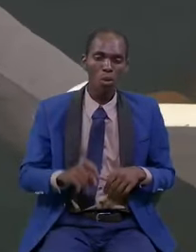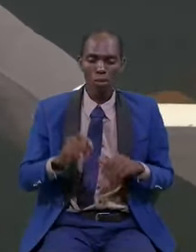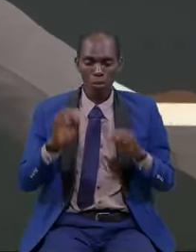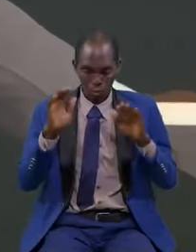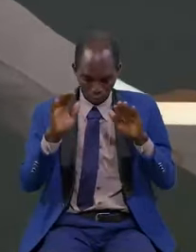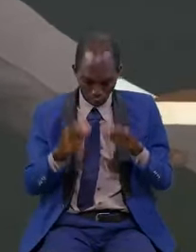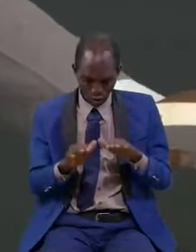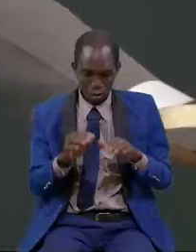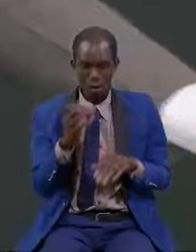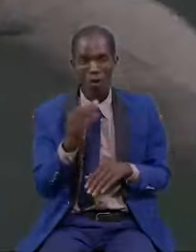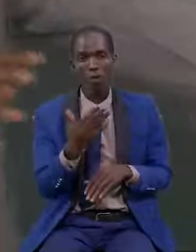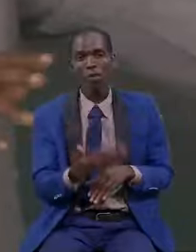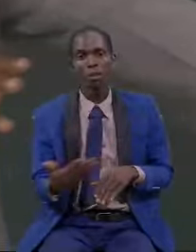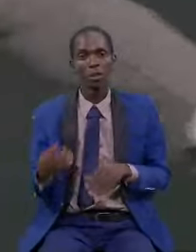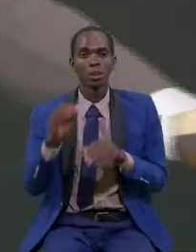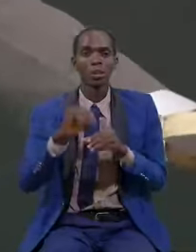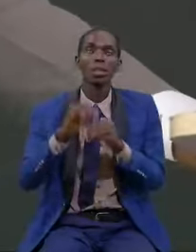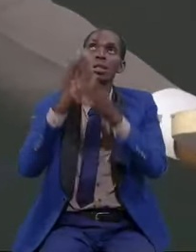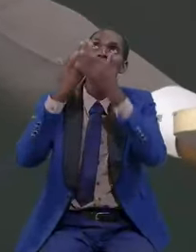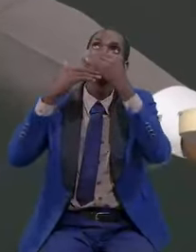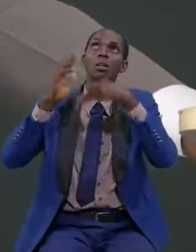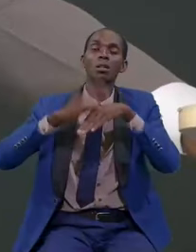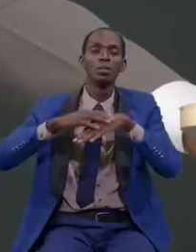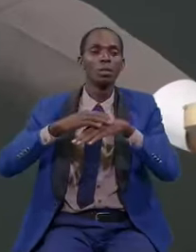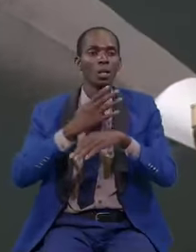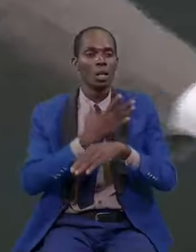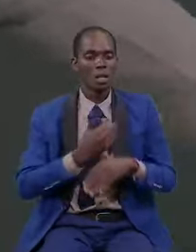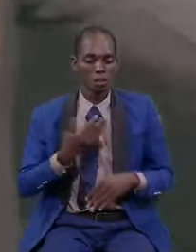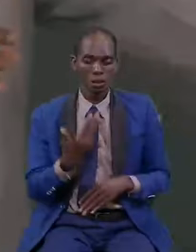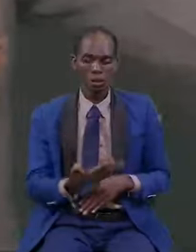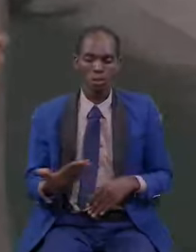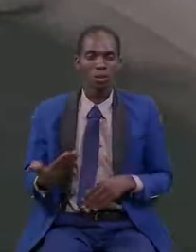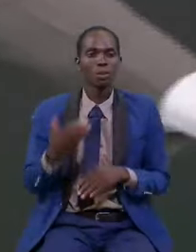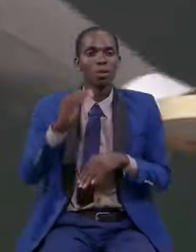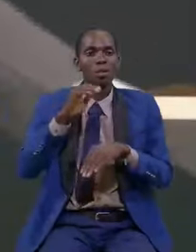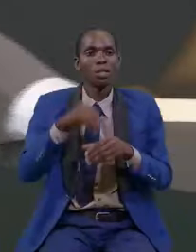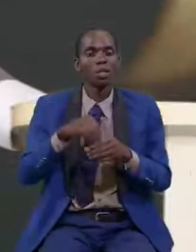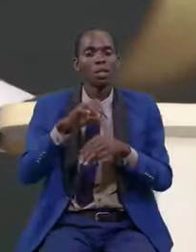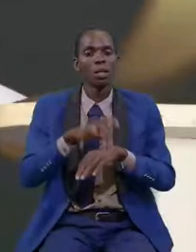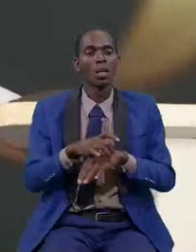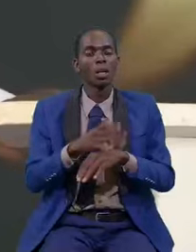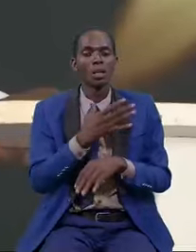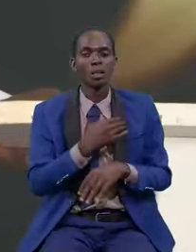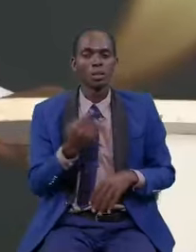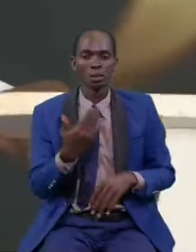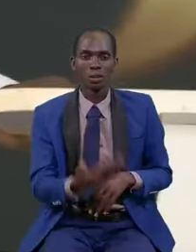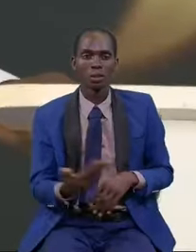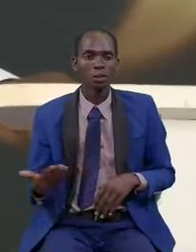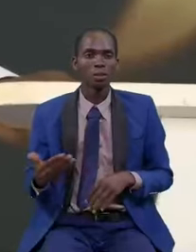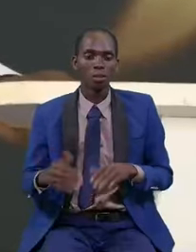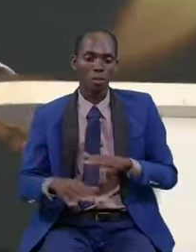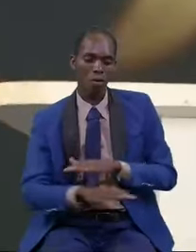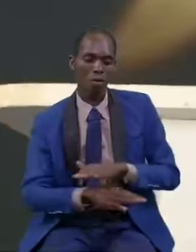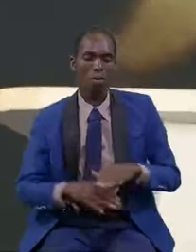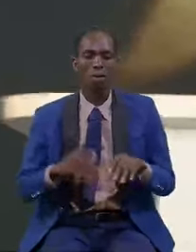tous genoux fléchira, afin qu'au nom de Jésus, tous genoux fléchissent dans les cieux, sur la terre et sous la